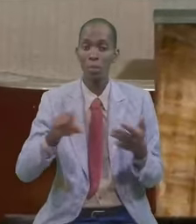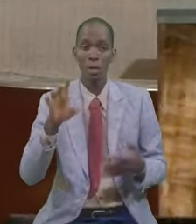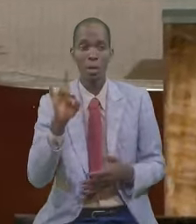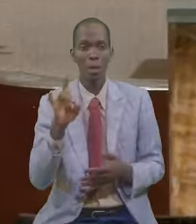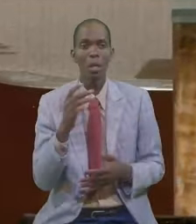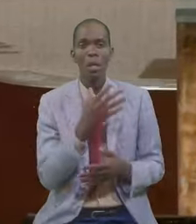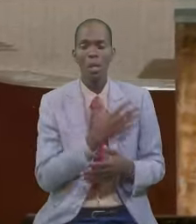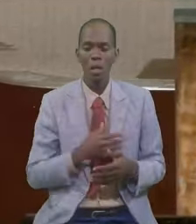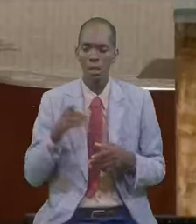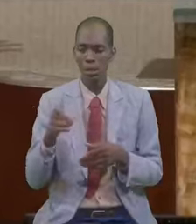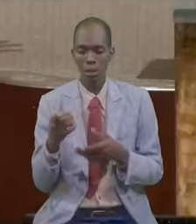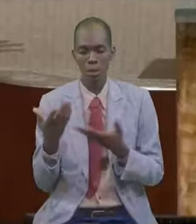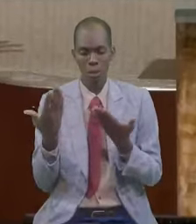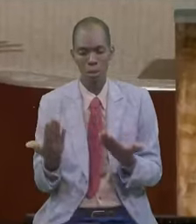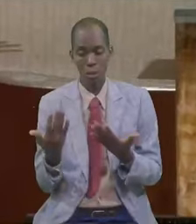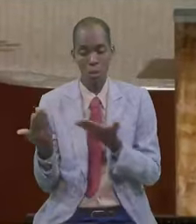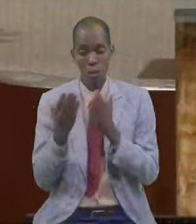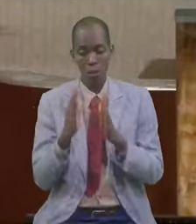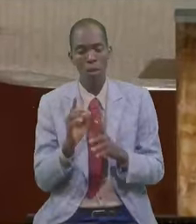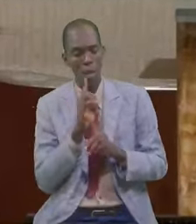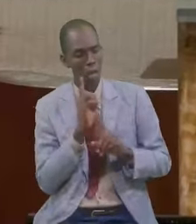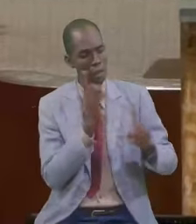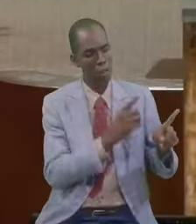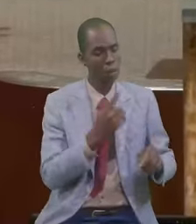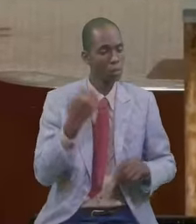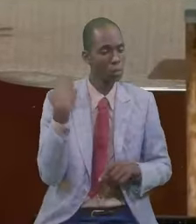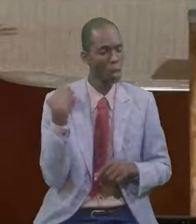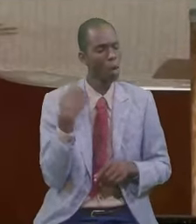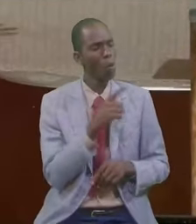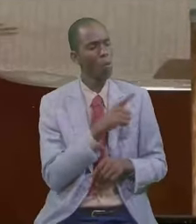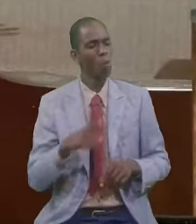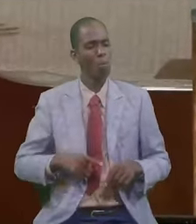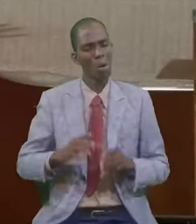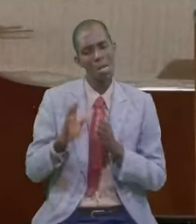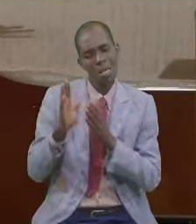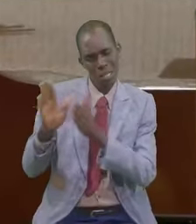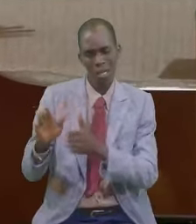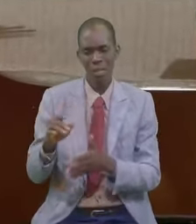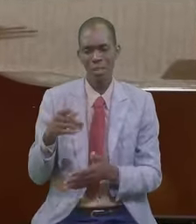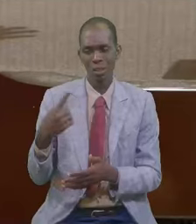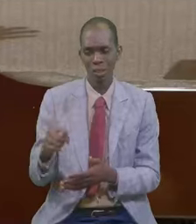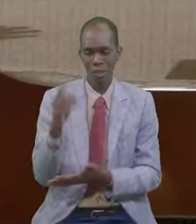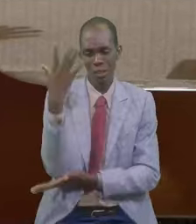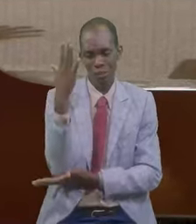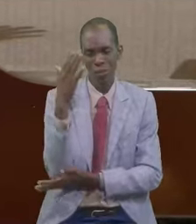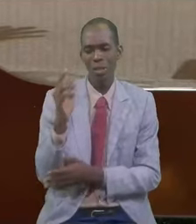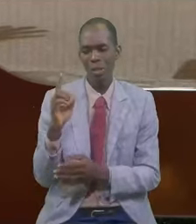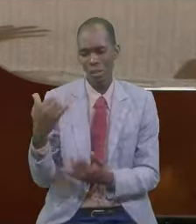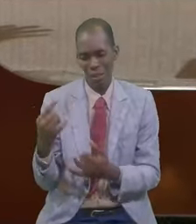le vigneron lui répondit, Seigneur, laisse-le encore cette